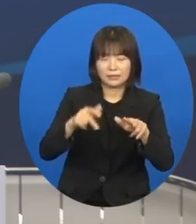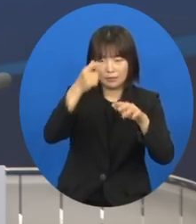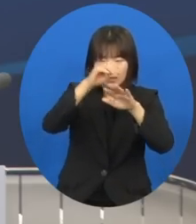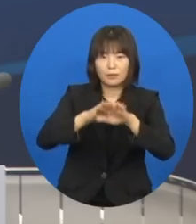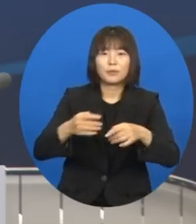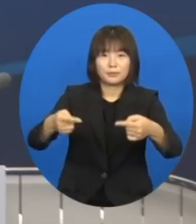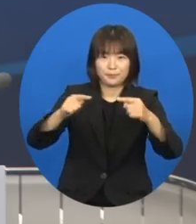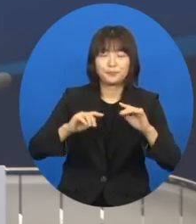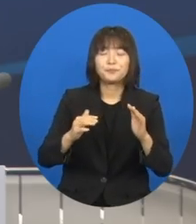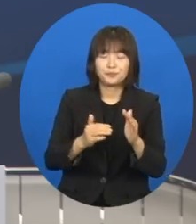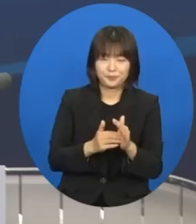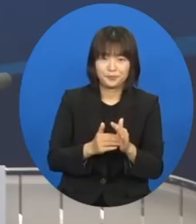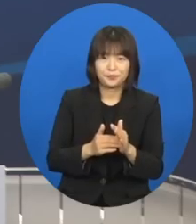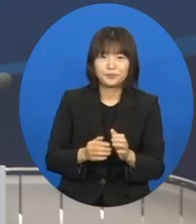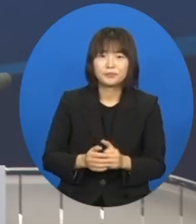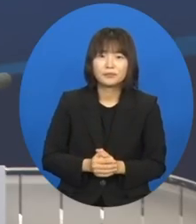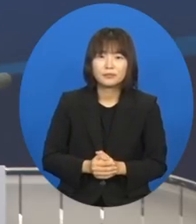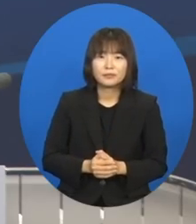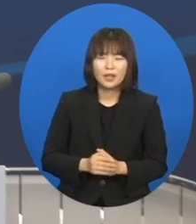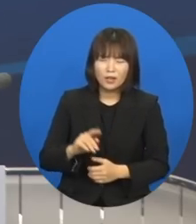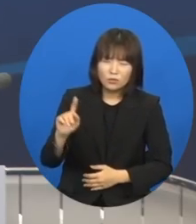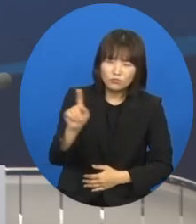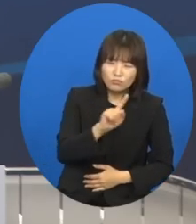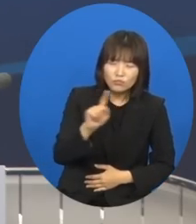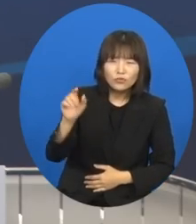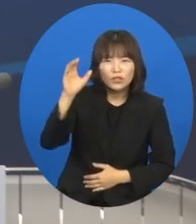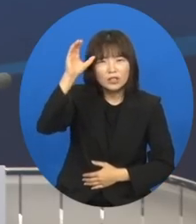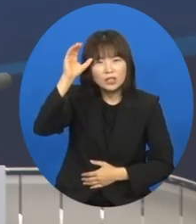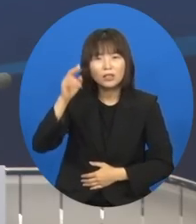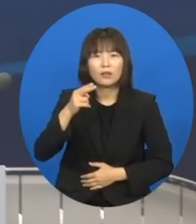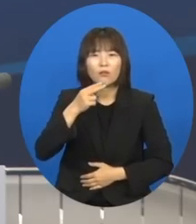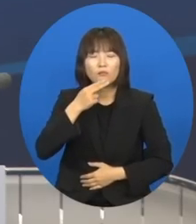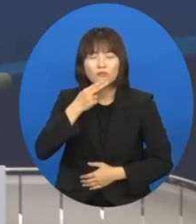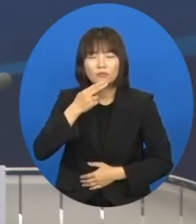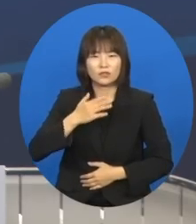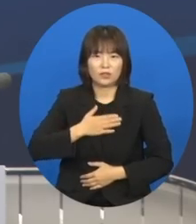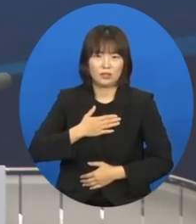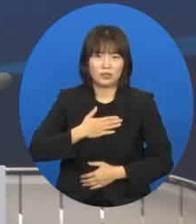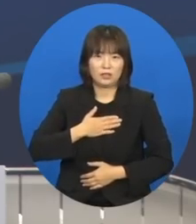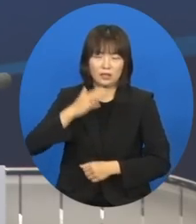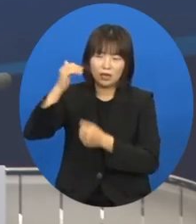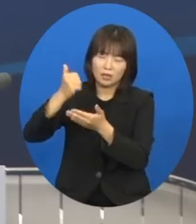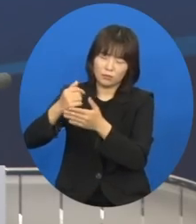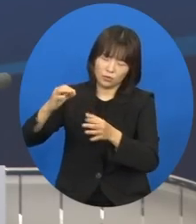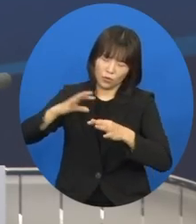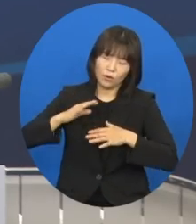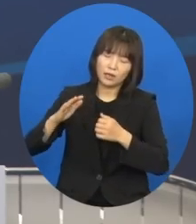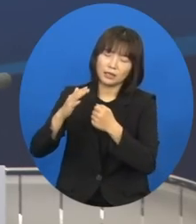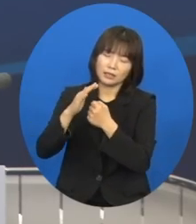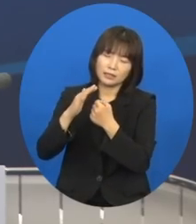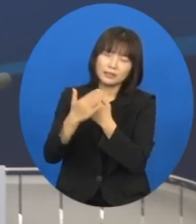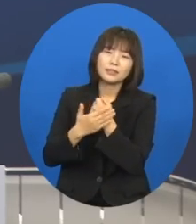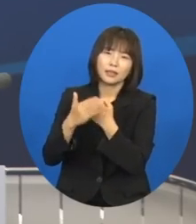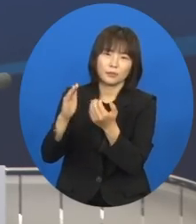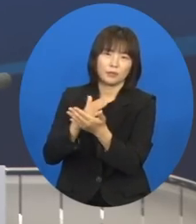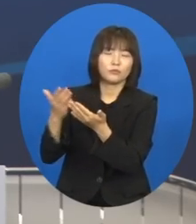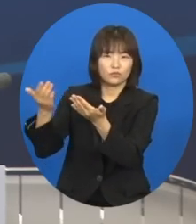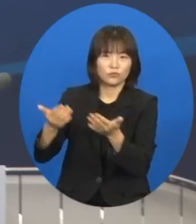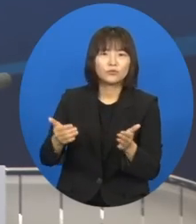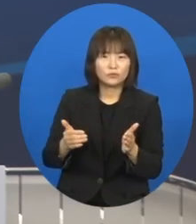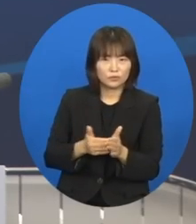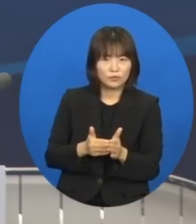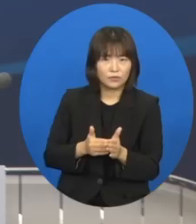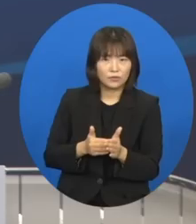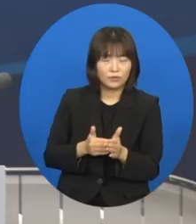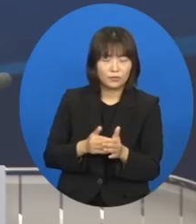아무것도 기대할 수 없었던 저에게 하나님은 놀라운 은혜를 베풀어 주셨습니다. 그러고